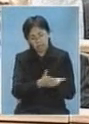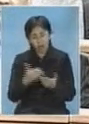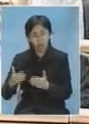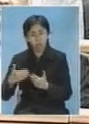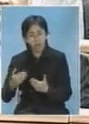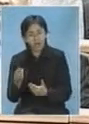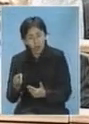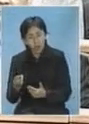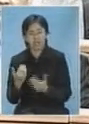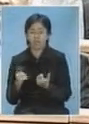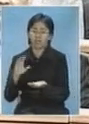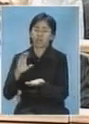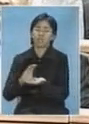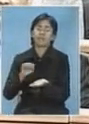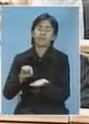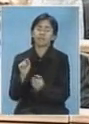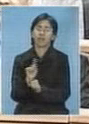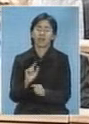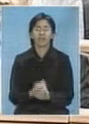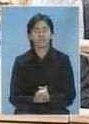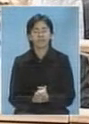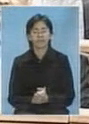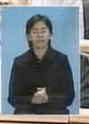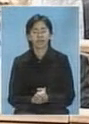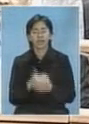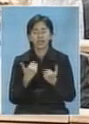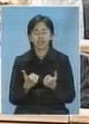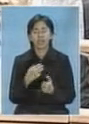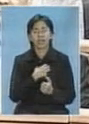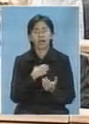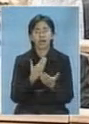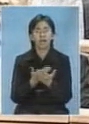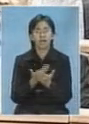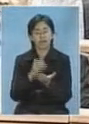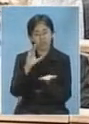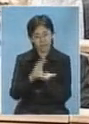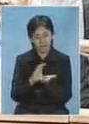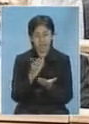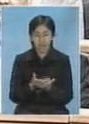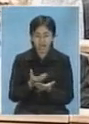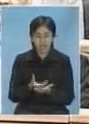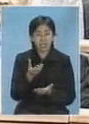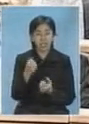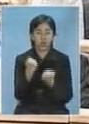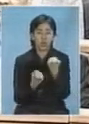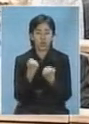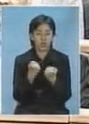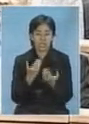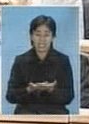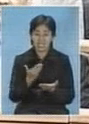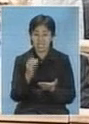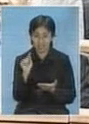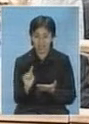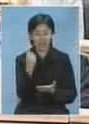อกที่สรรพสามิตจำนวนมากทำไมครับเพราะต้องตั้งงบประมาณคืนรถยนต์คันแรกของท่านล่